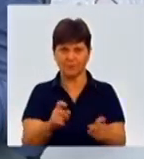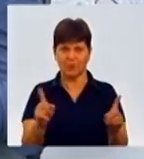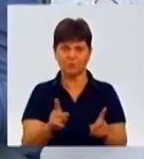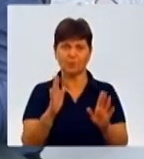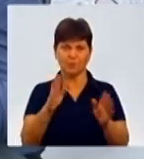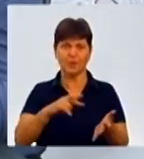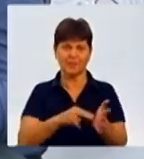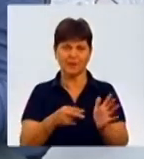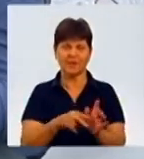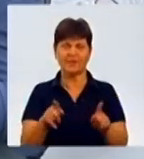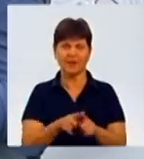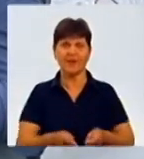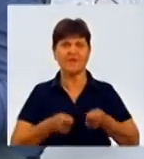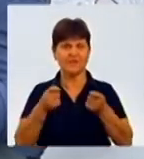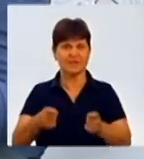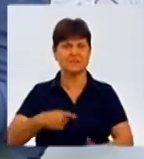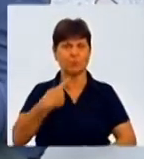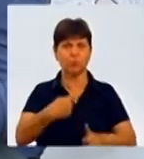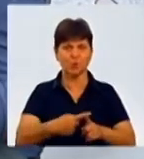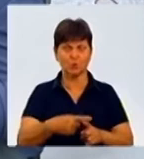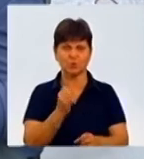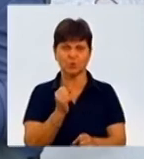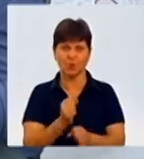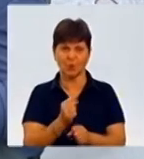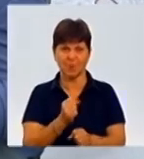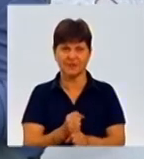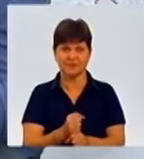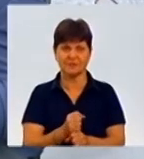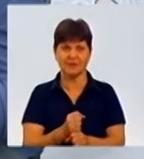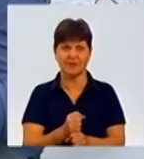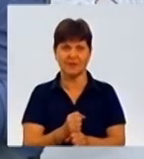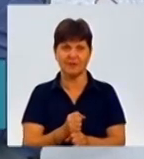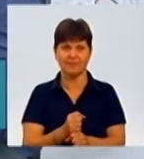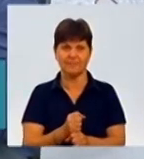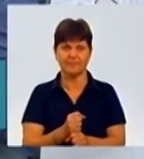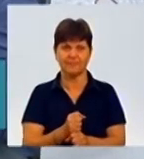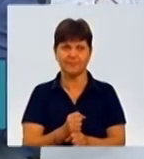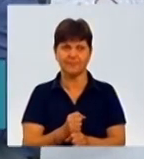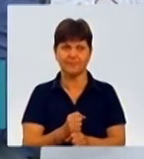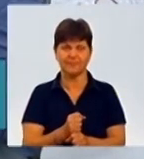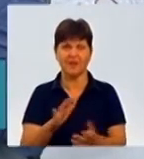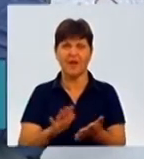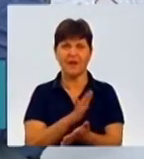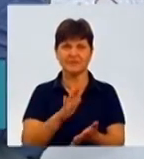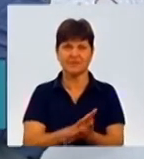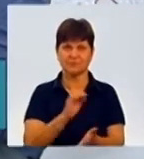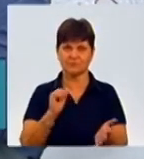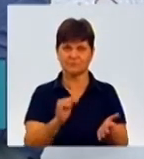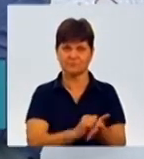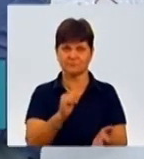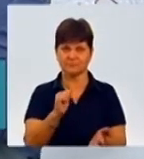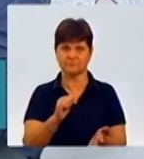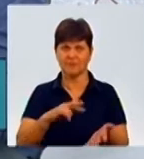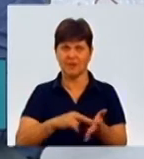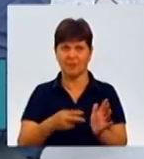плануватися такий виїзд, плюс робиться буде друк статей в газету з планом